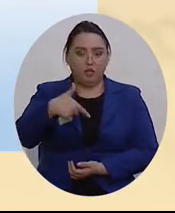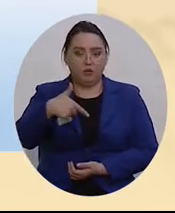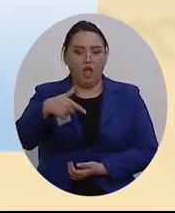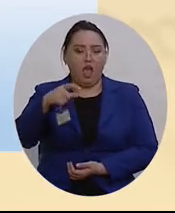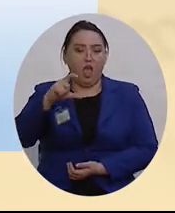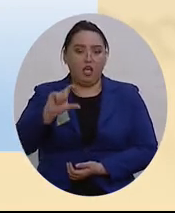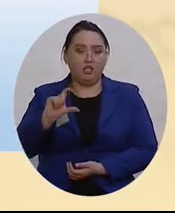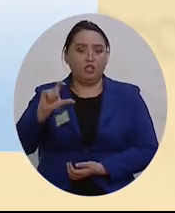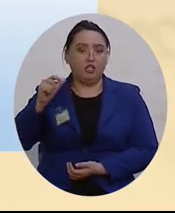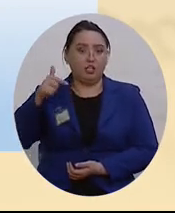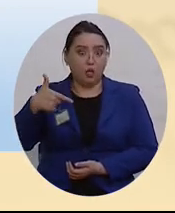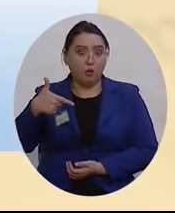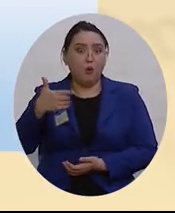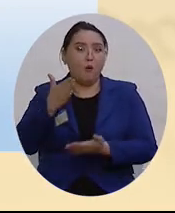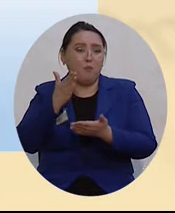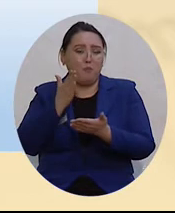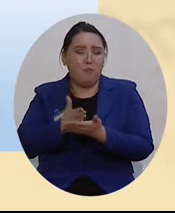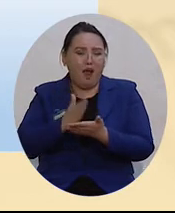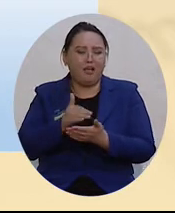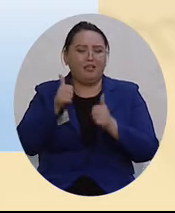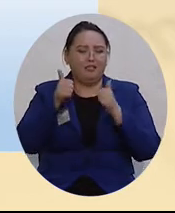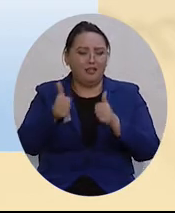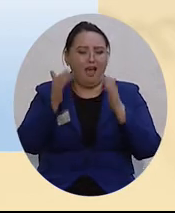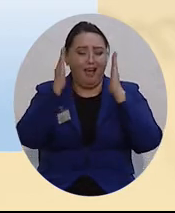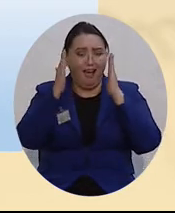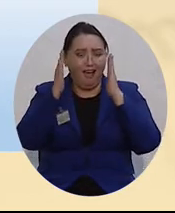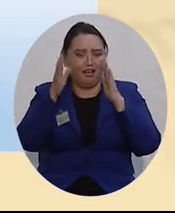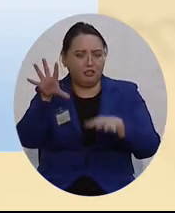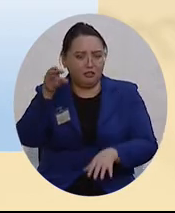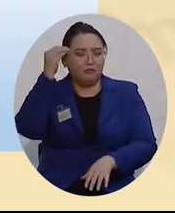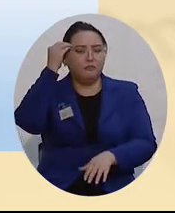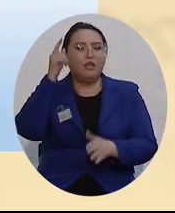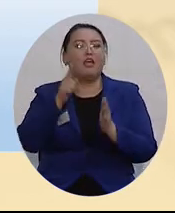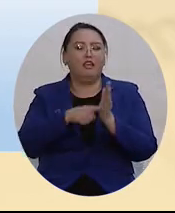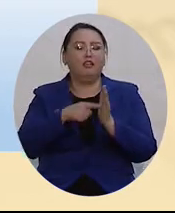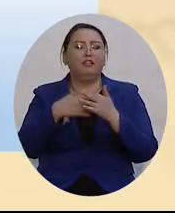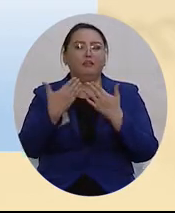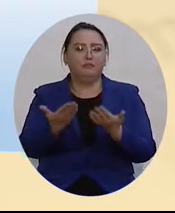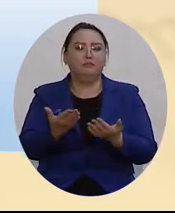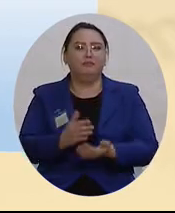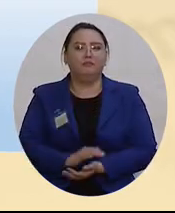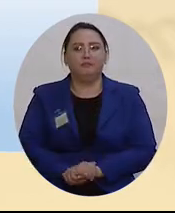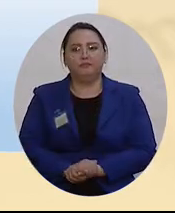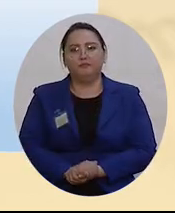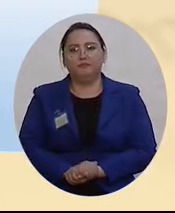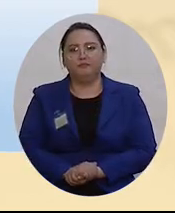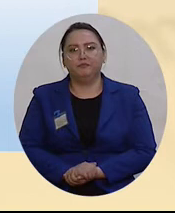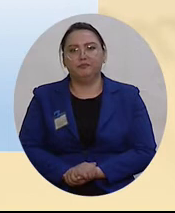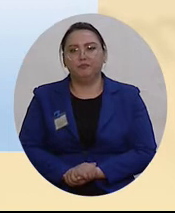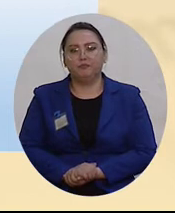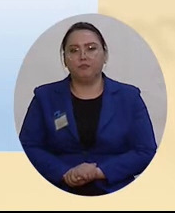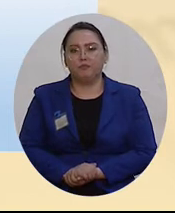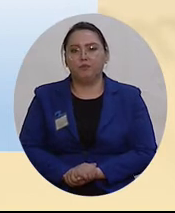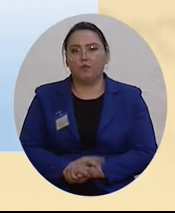залгадаг. А гийгүүлгч төгсгөлтэй бол их шиг толгойтой нөхцөл залгадаг гэдэг үндсэн зөв тогтлоос санаарай. За үеийн